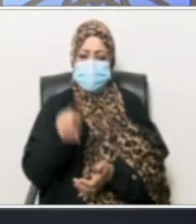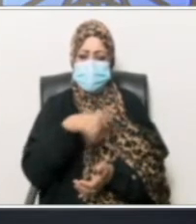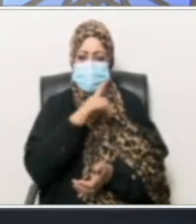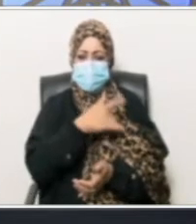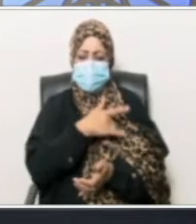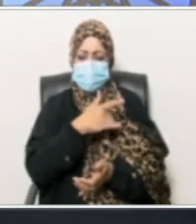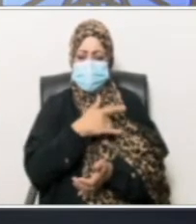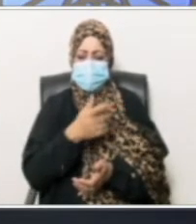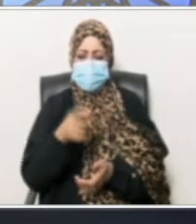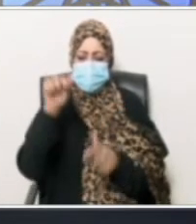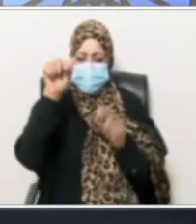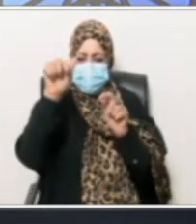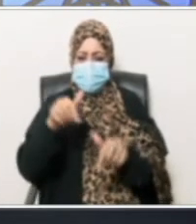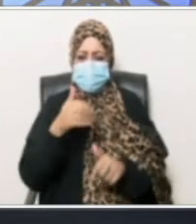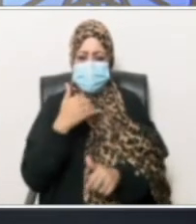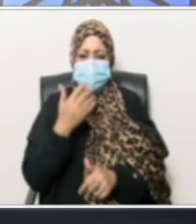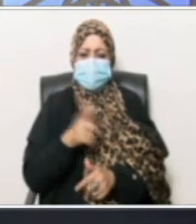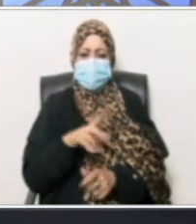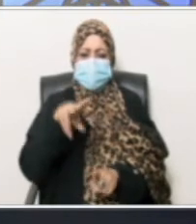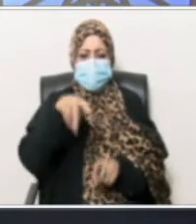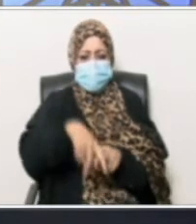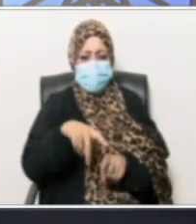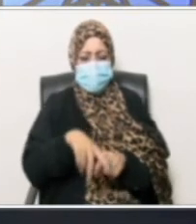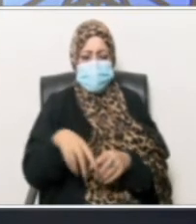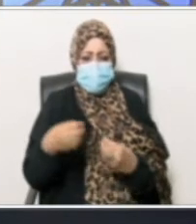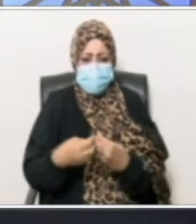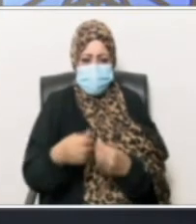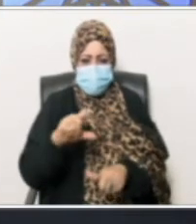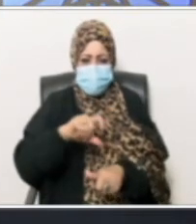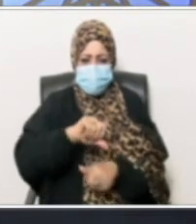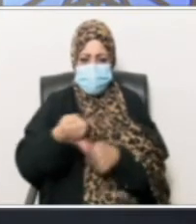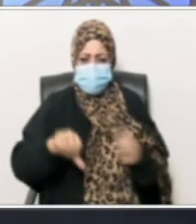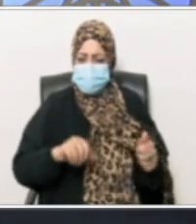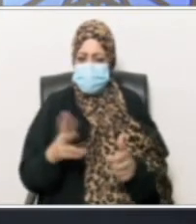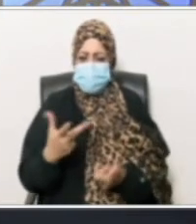يعني ما فهمتش كيف يعني. يبقى كلنا بنتقض إيمانه، كلنا ما حفظري.